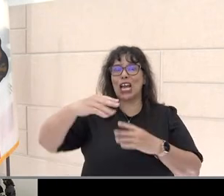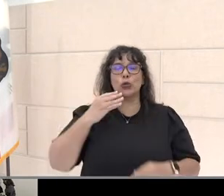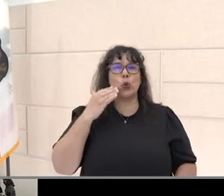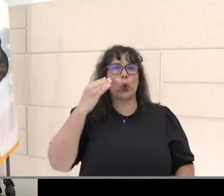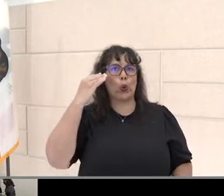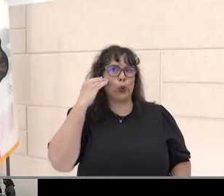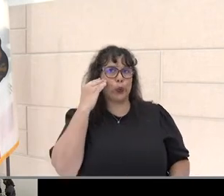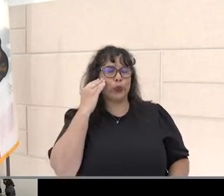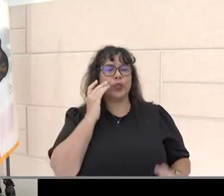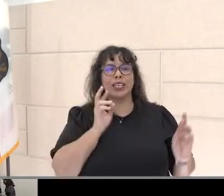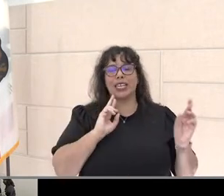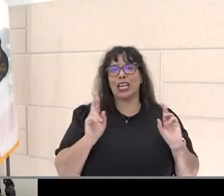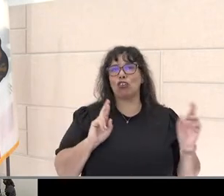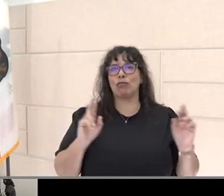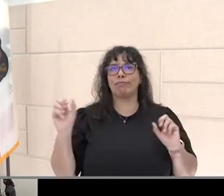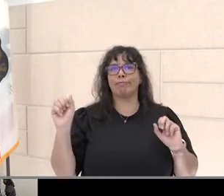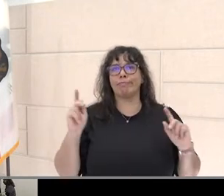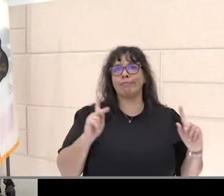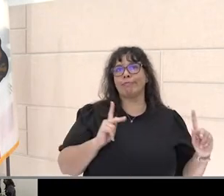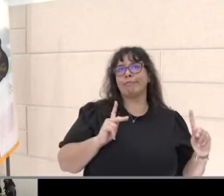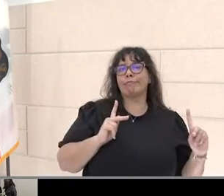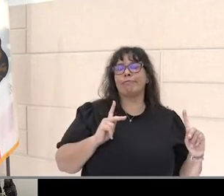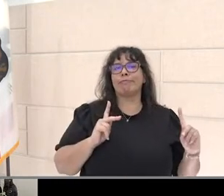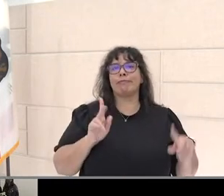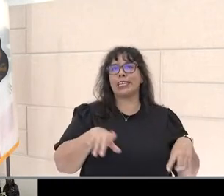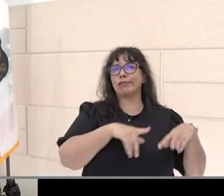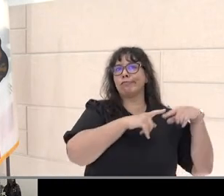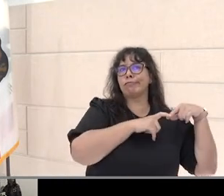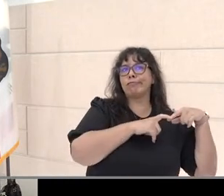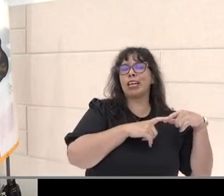าเนี่ยตลอดโจสลาเรียนเรเนซอน